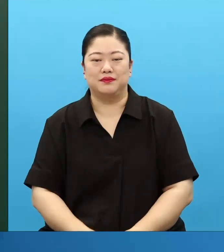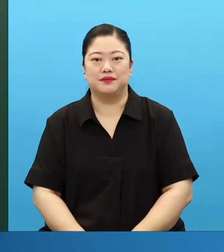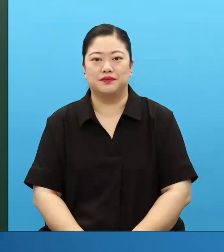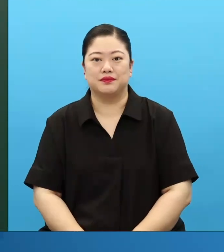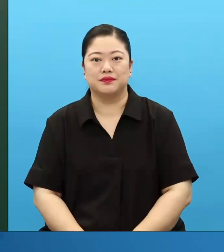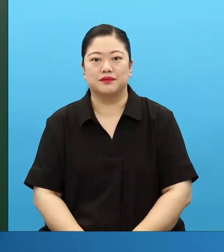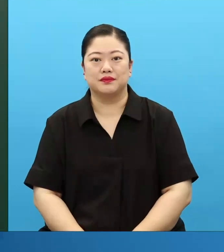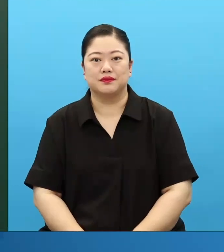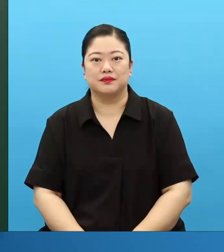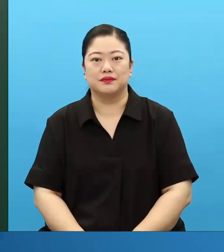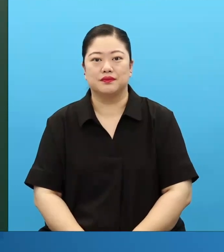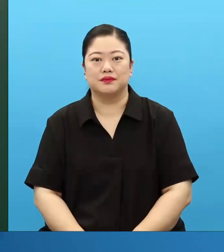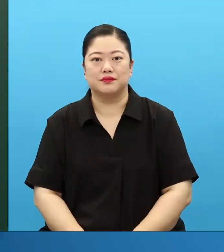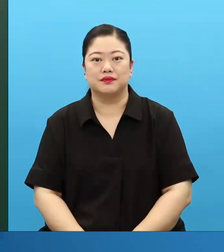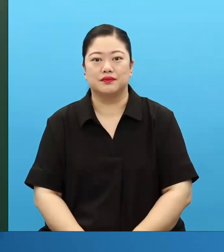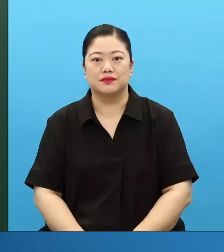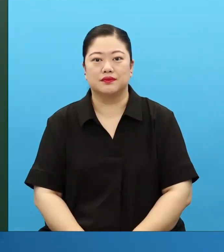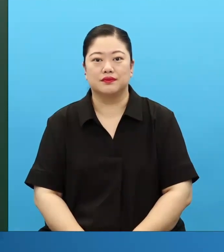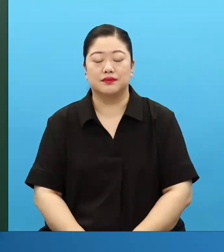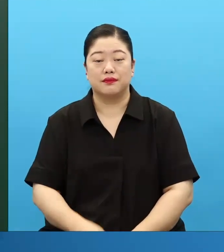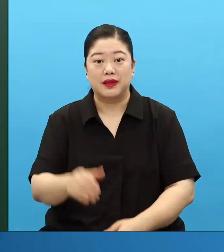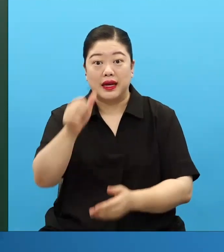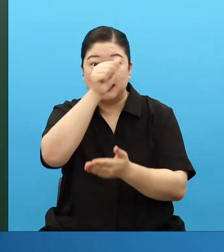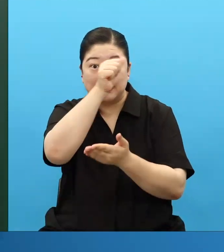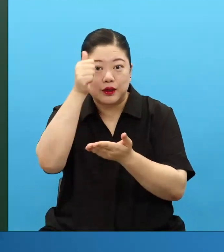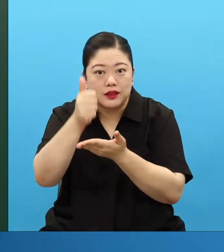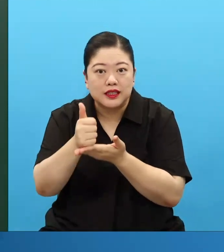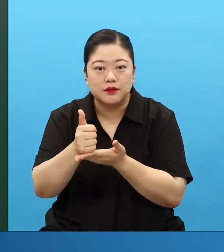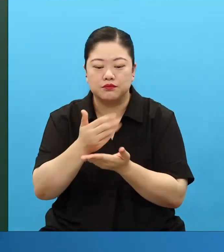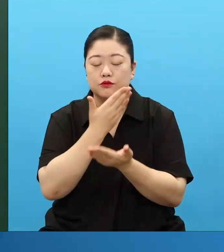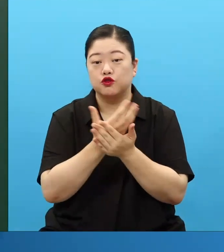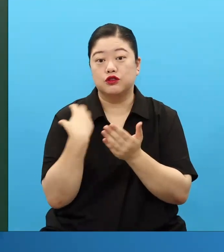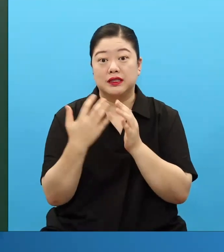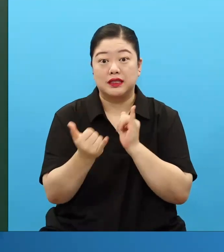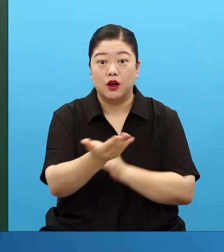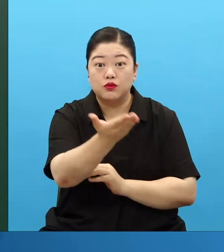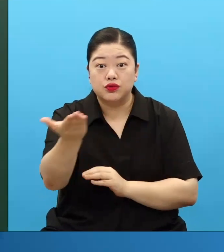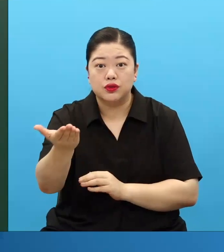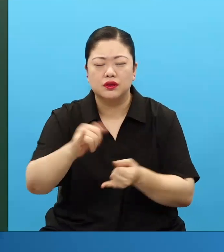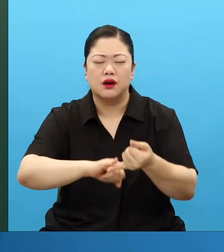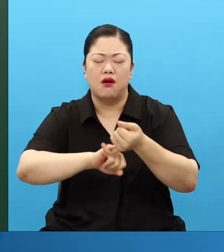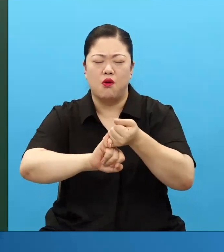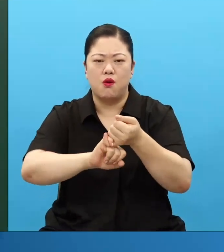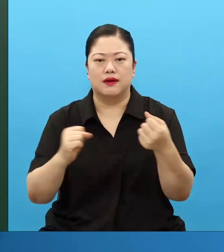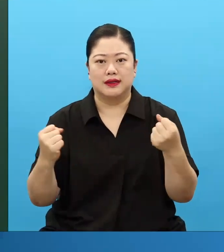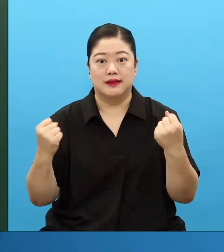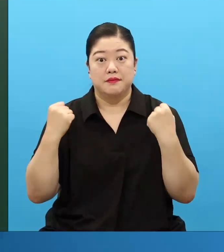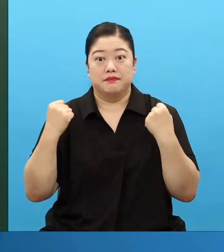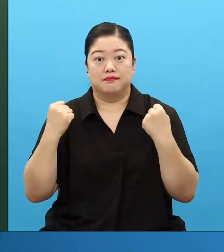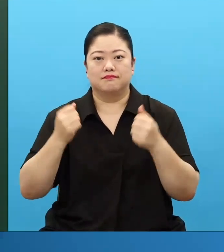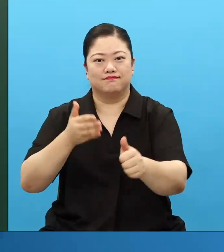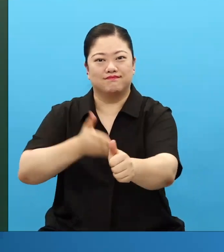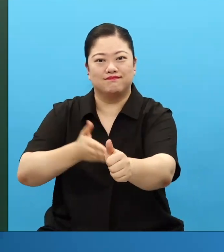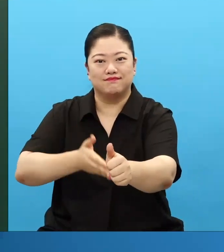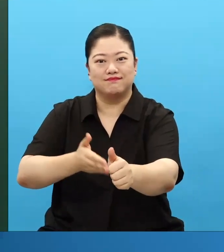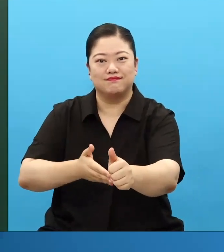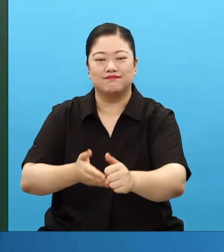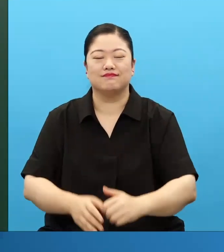remember, you have to raise the three borders that existed from the Bible, in the Bible from the beginning, and Jesus got angry over this as well. 예, 그러면